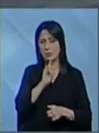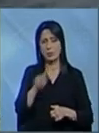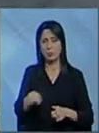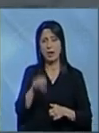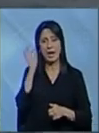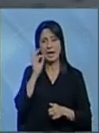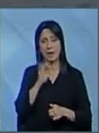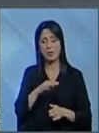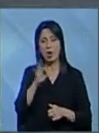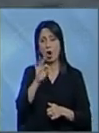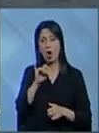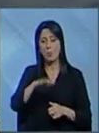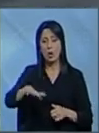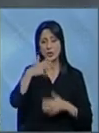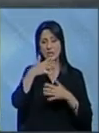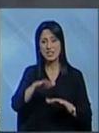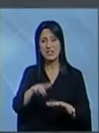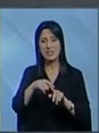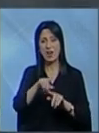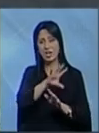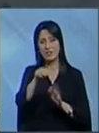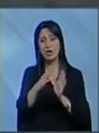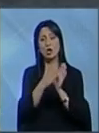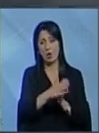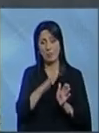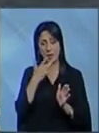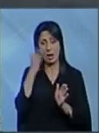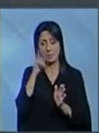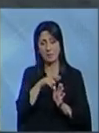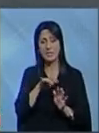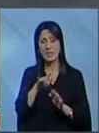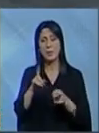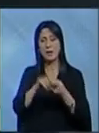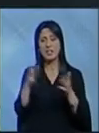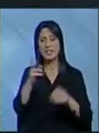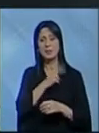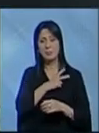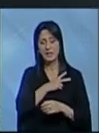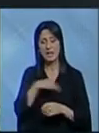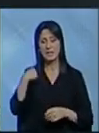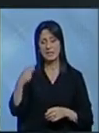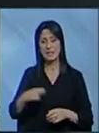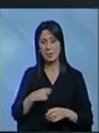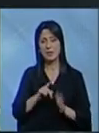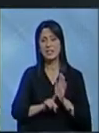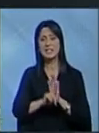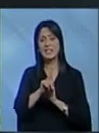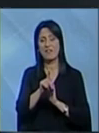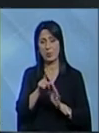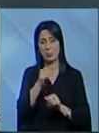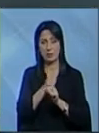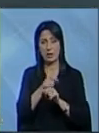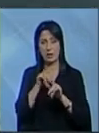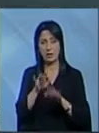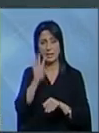შტატებმა გერმანიას ჰორმუზის სრუტეში დაგეგმილ საზღვაო მისიაში ჩართვის თხოვნით მიმართა. საქმე ეხება დიდი ბრიტანეთის და საფრანგეთის მიერ მოწყებულ მისიას,